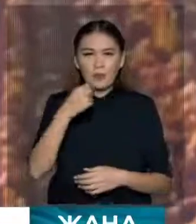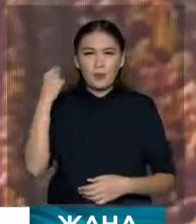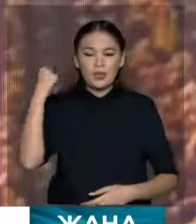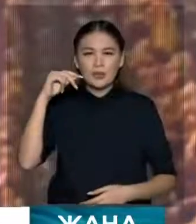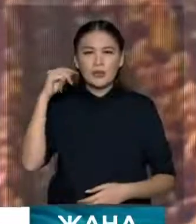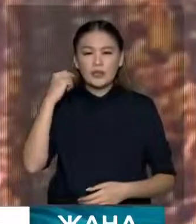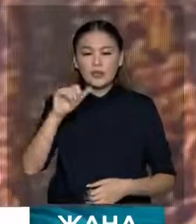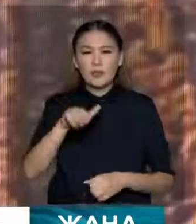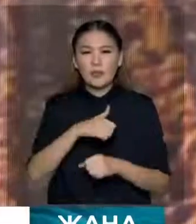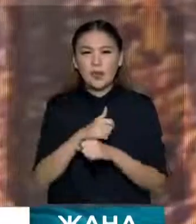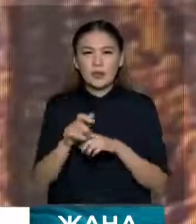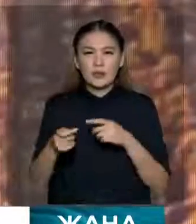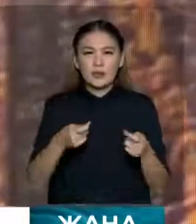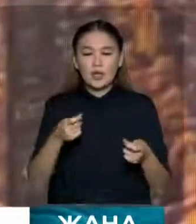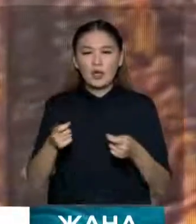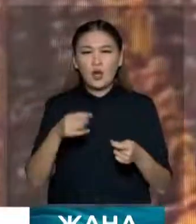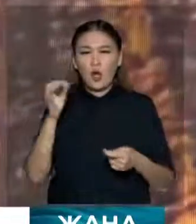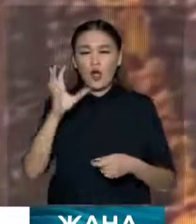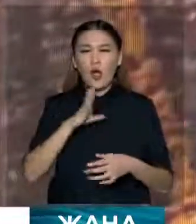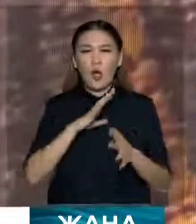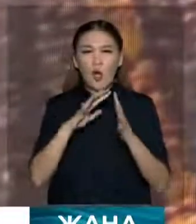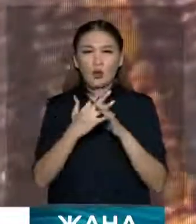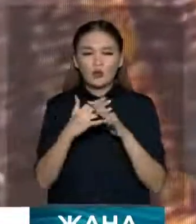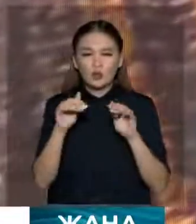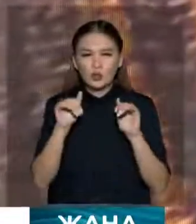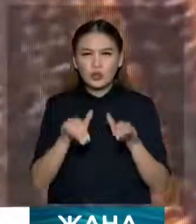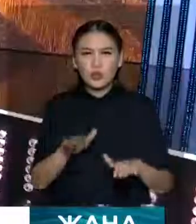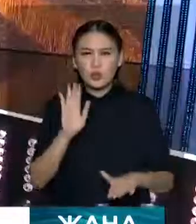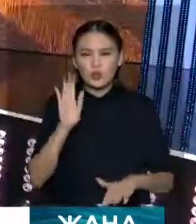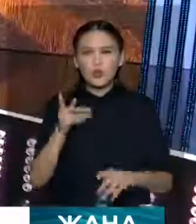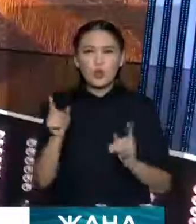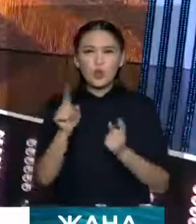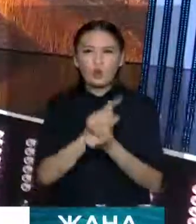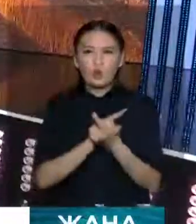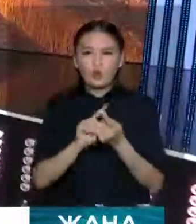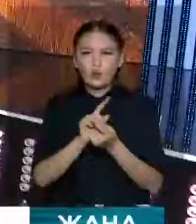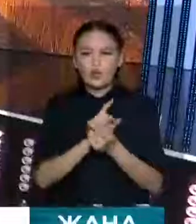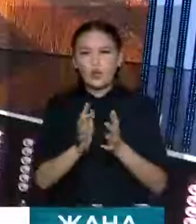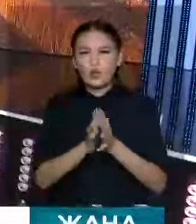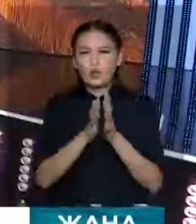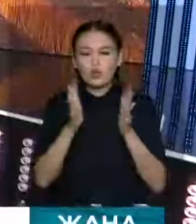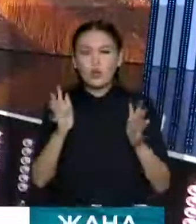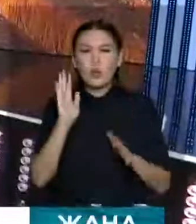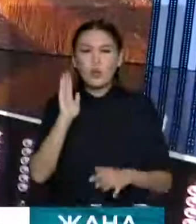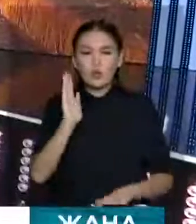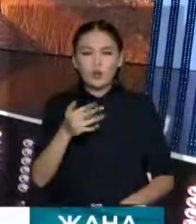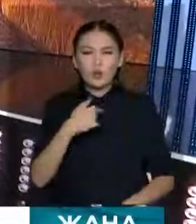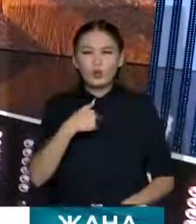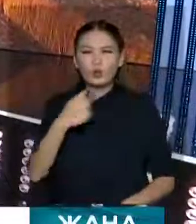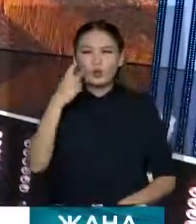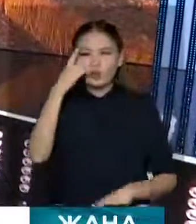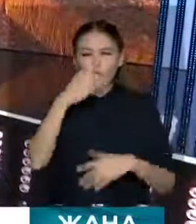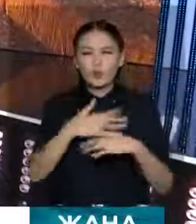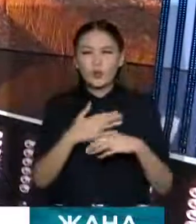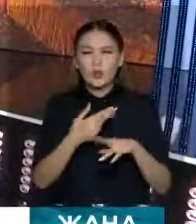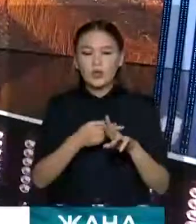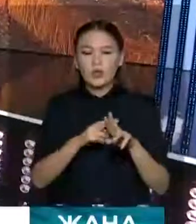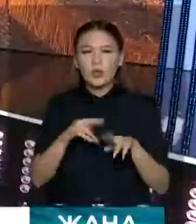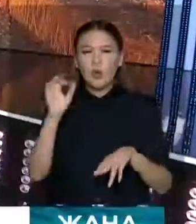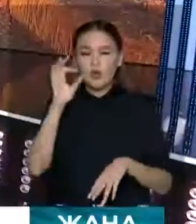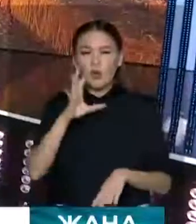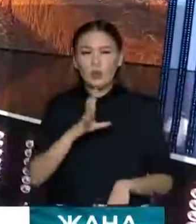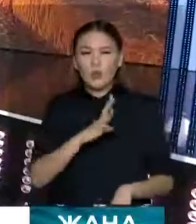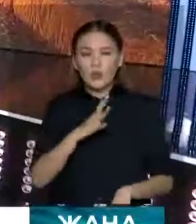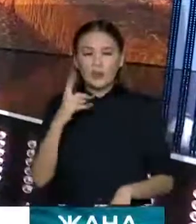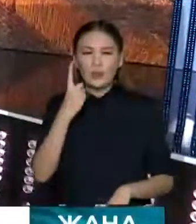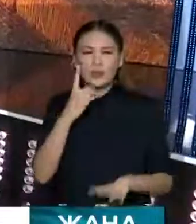президентіміздің басқаруымен бізде ауылдың мәселесі шешіледі. Біраз өзгерістер болады, біраз үлкен серпілістер болады. Қазір сол серпілістер басталды. Біріншіден